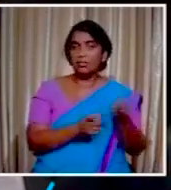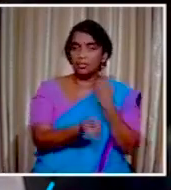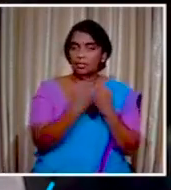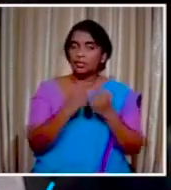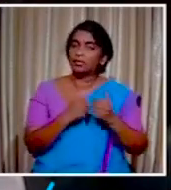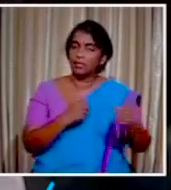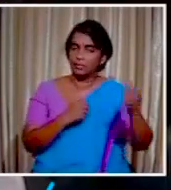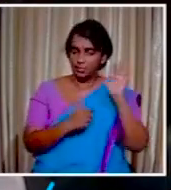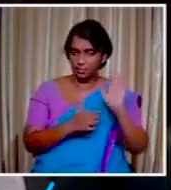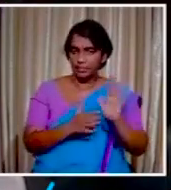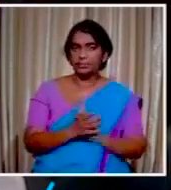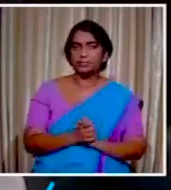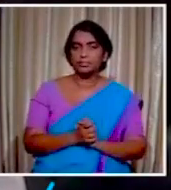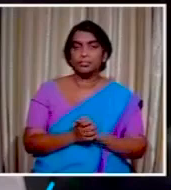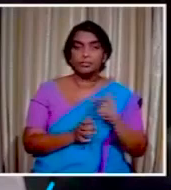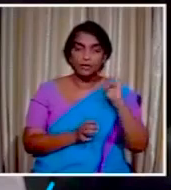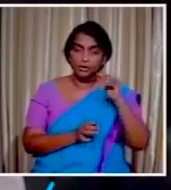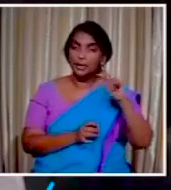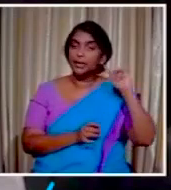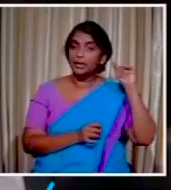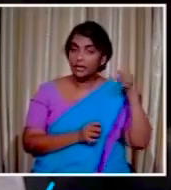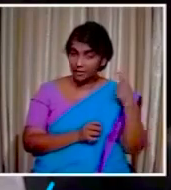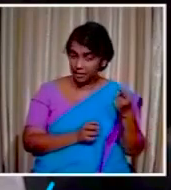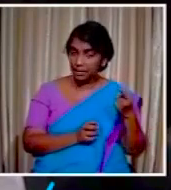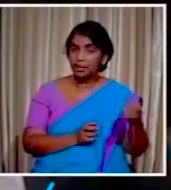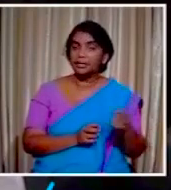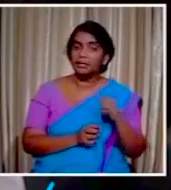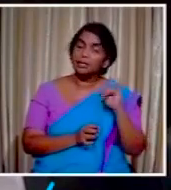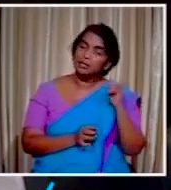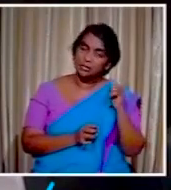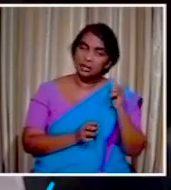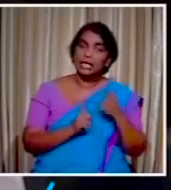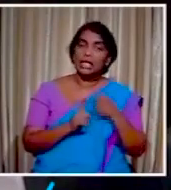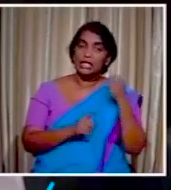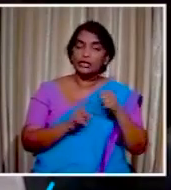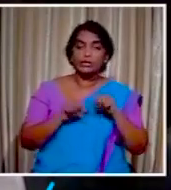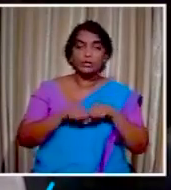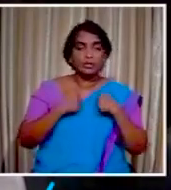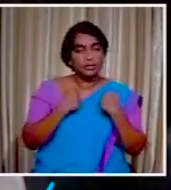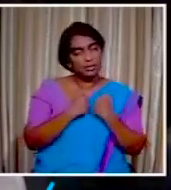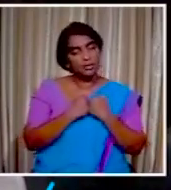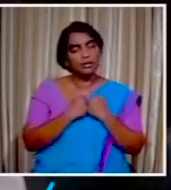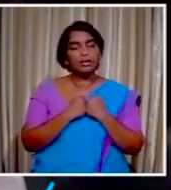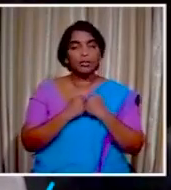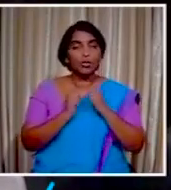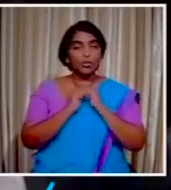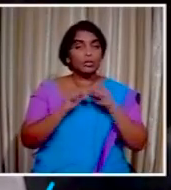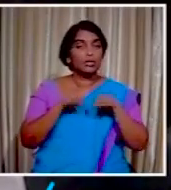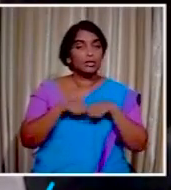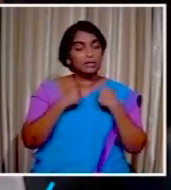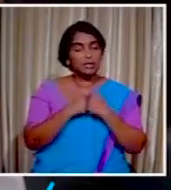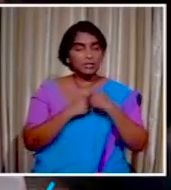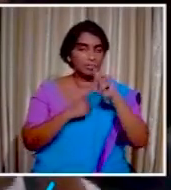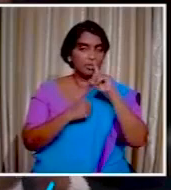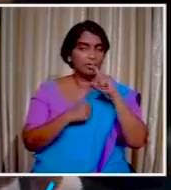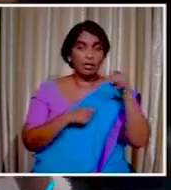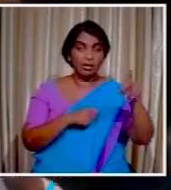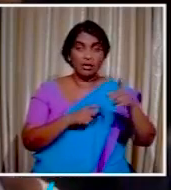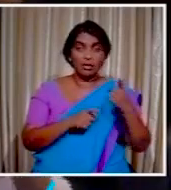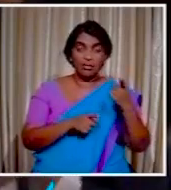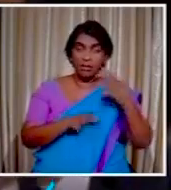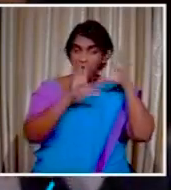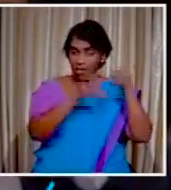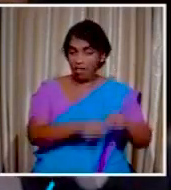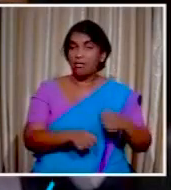කටයුතු ගෙනියන. දැන් සමහරට හෙට දවසේ සමහර ඉංජිනේරු සංගම් සමහර වෘත්තීය සමිති කිහයි මෙන්න මේ දඩයම්